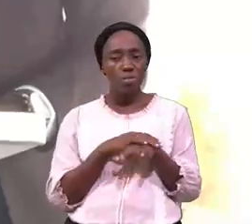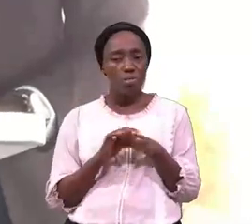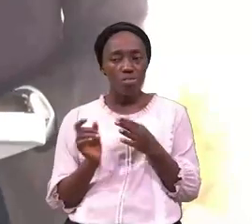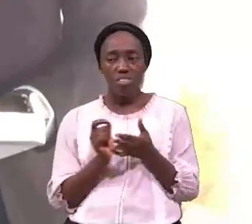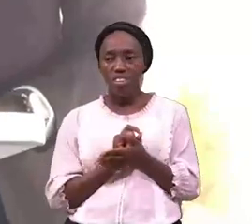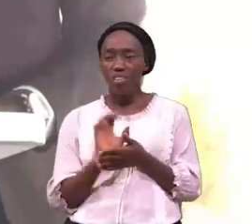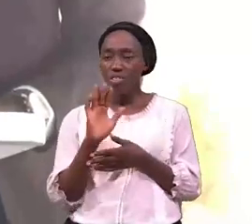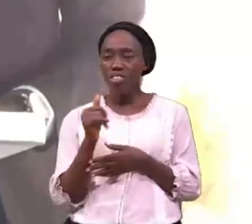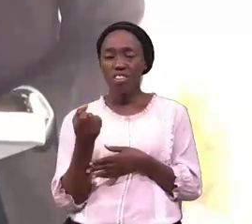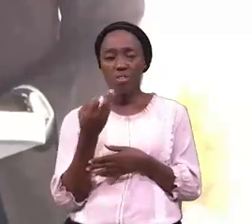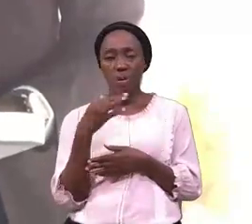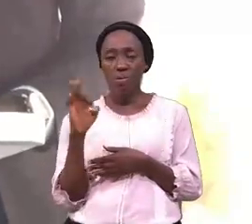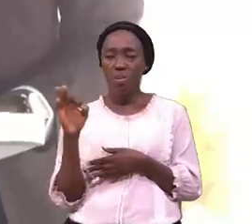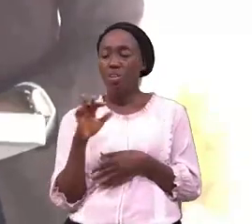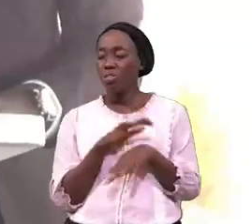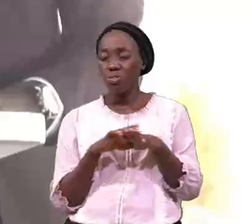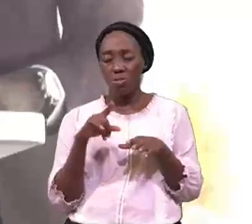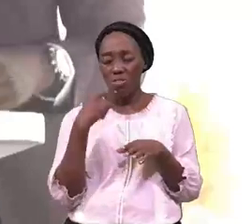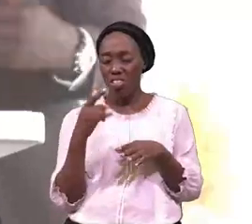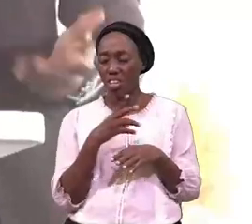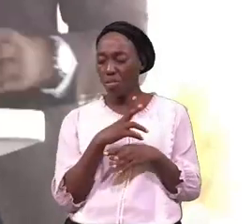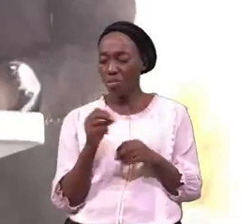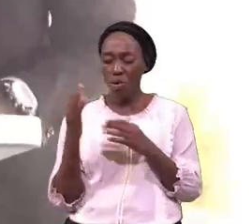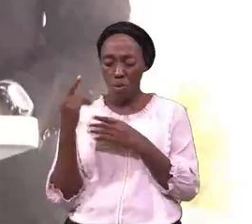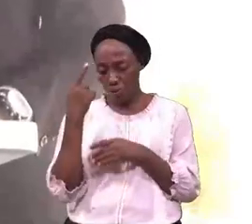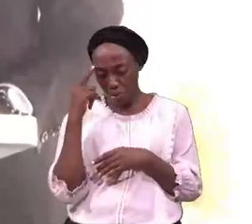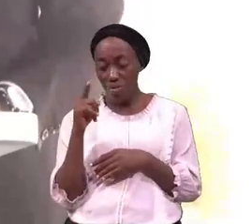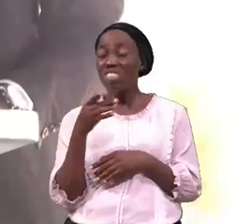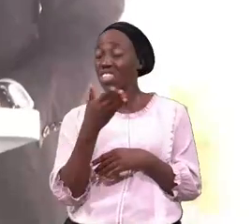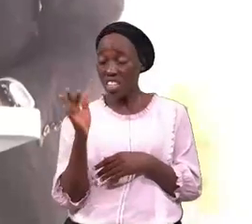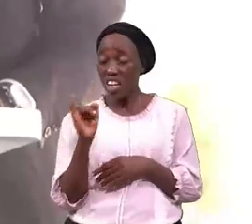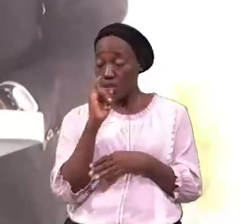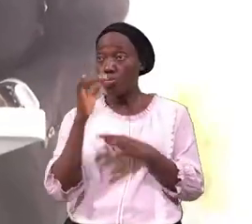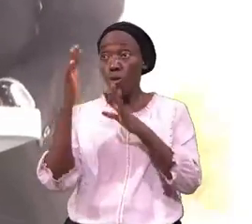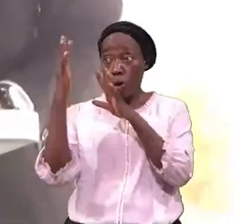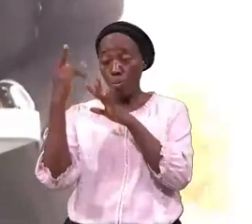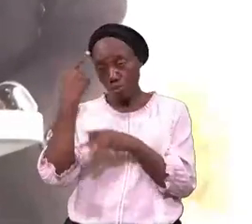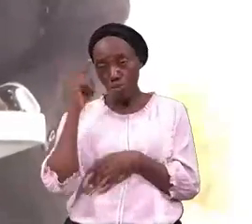Ne dis pas qu'il n'y a plus d'espoir pour toi. Ne désespère pas.